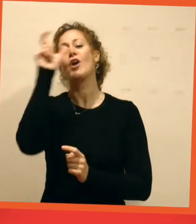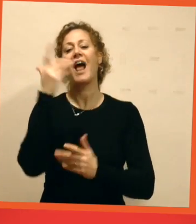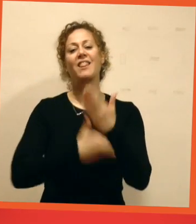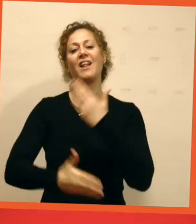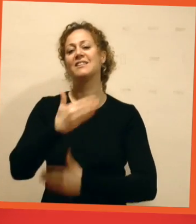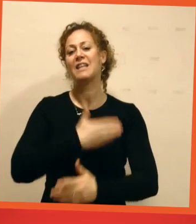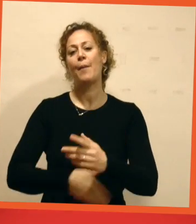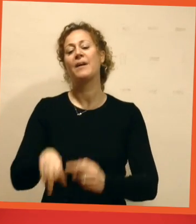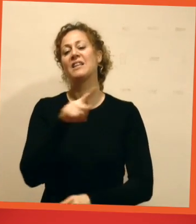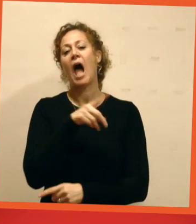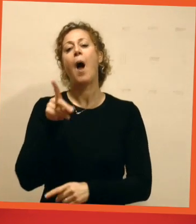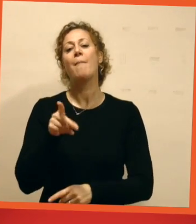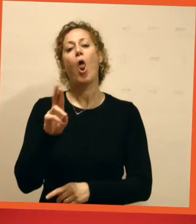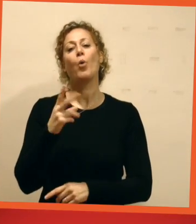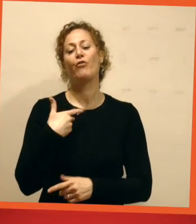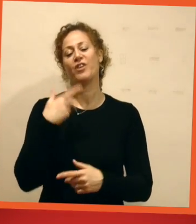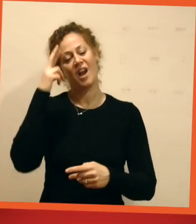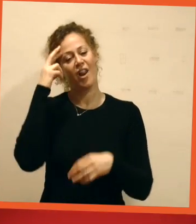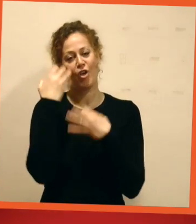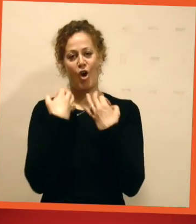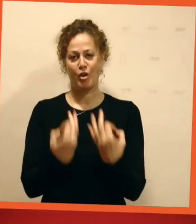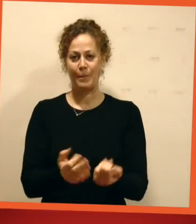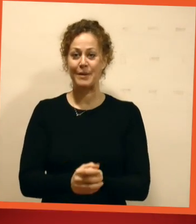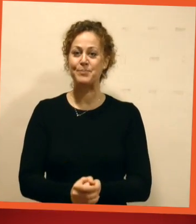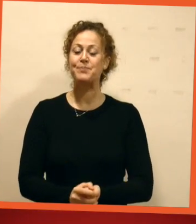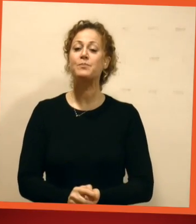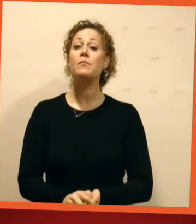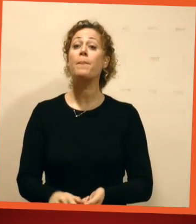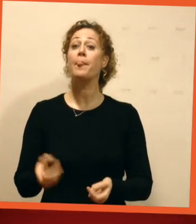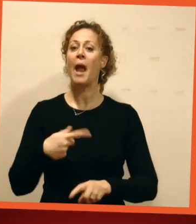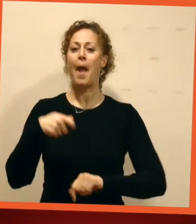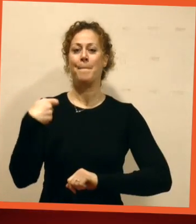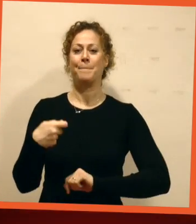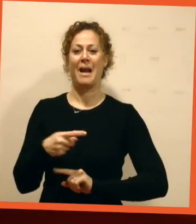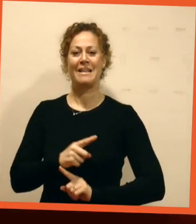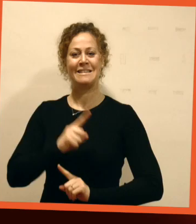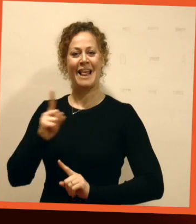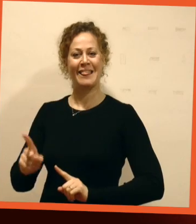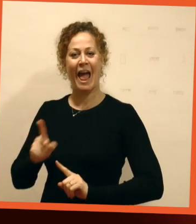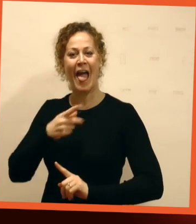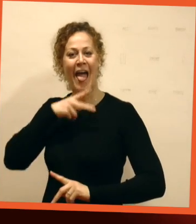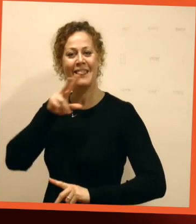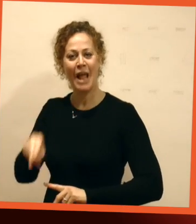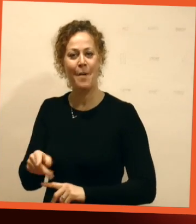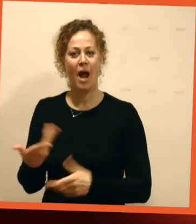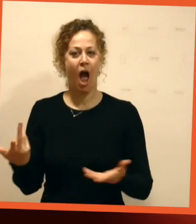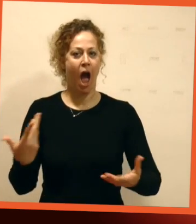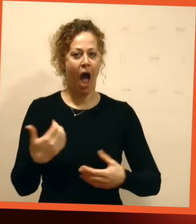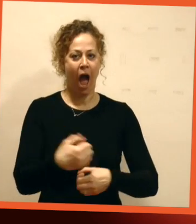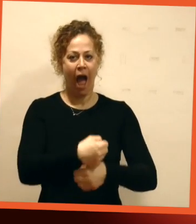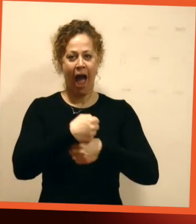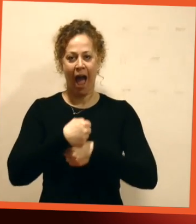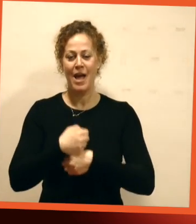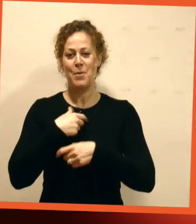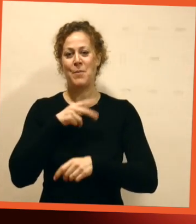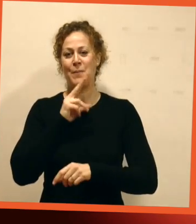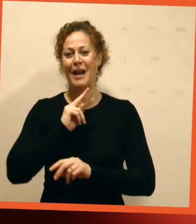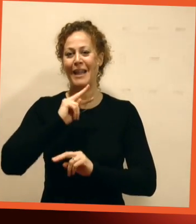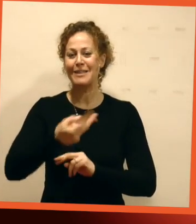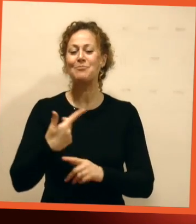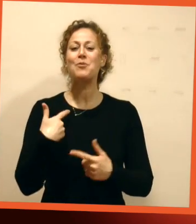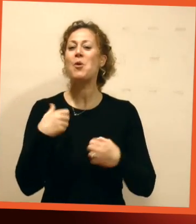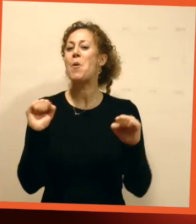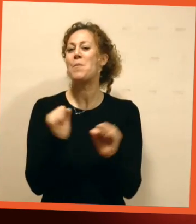Pala Ruffini. Presidente, arriviamo lì. Presidente, avete sciocco. Io non